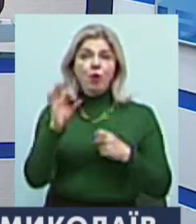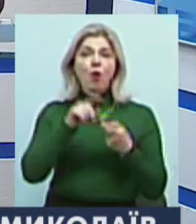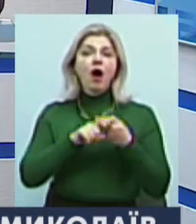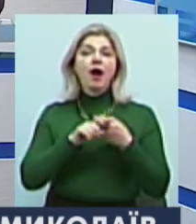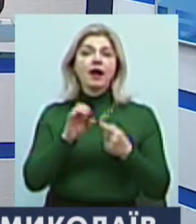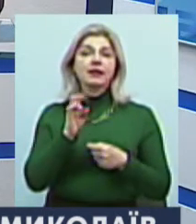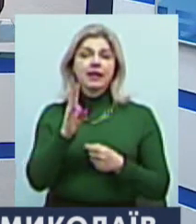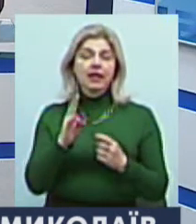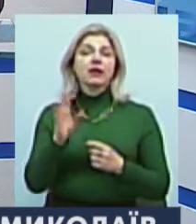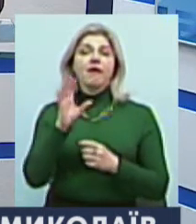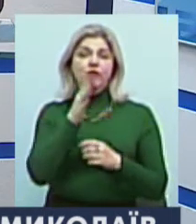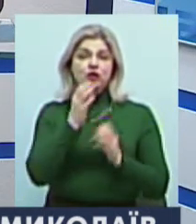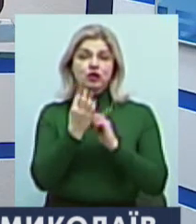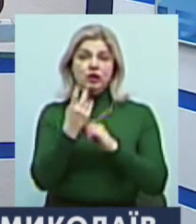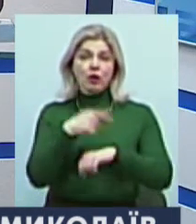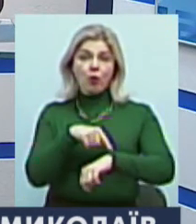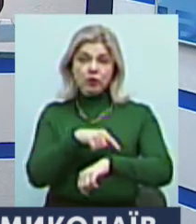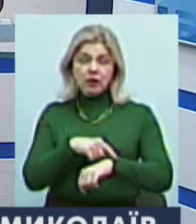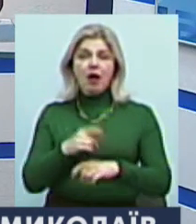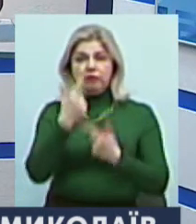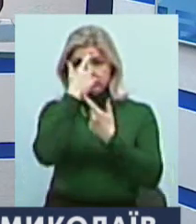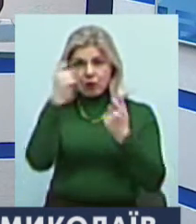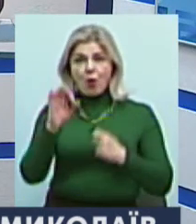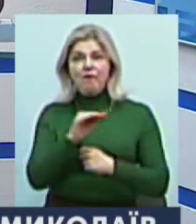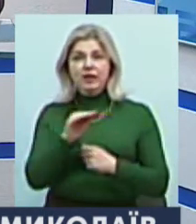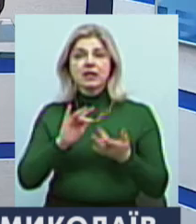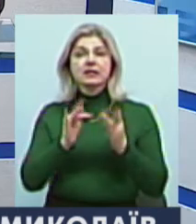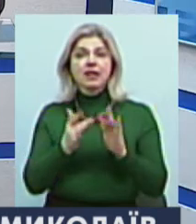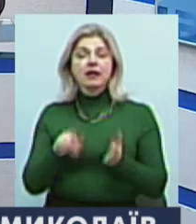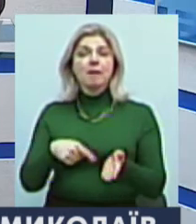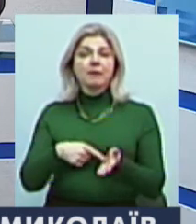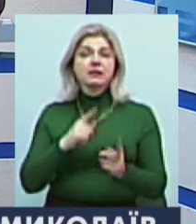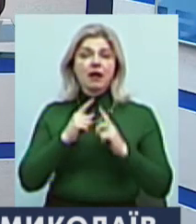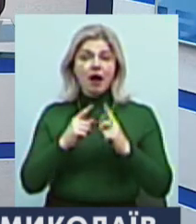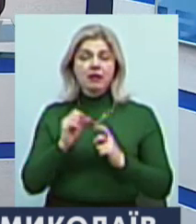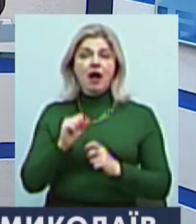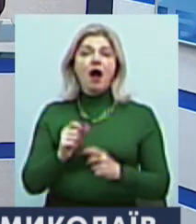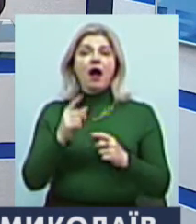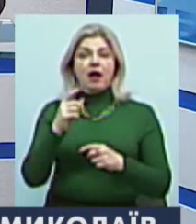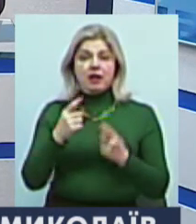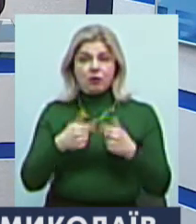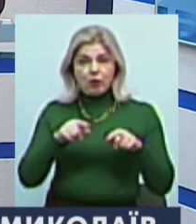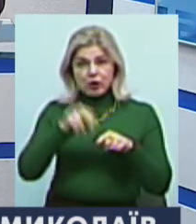о 14 годині розмістили на офіційному сайті міськради, а саме навчальні заклади номер